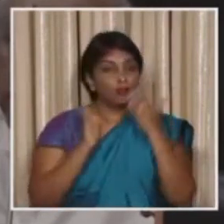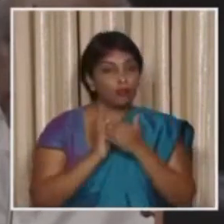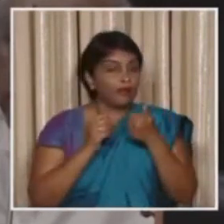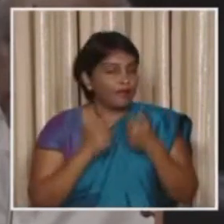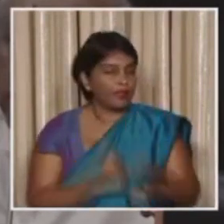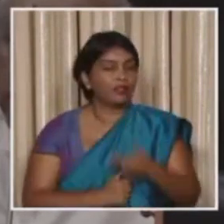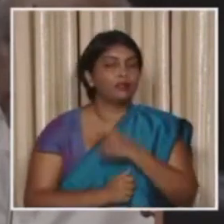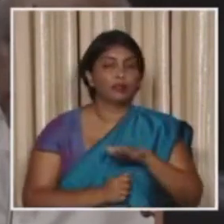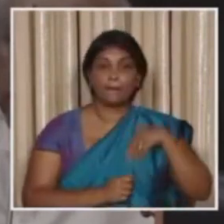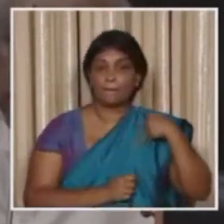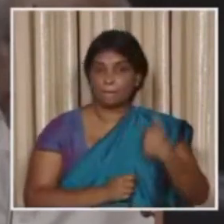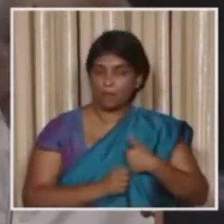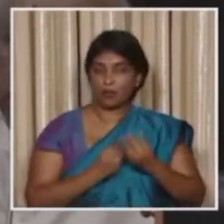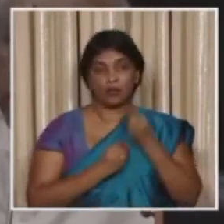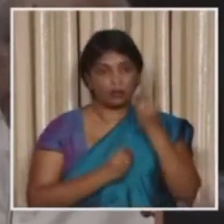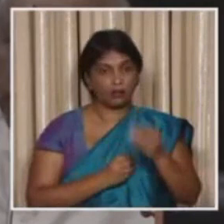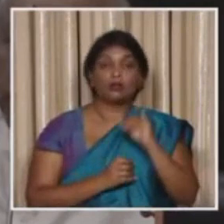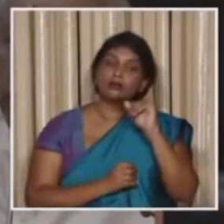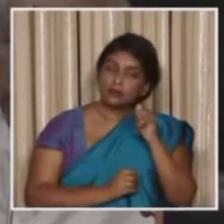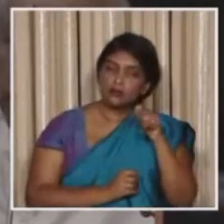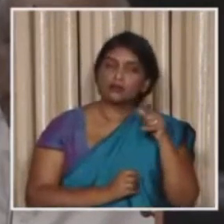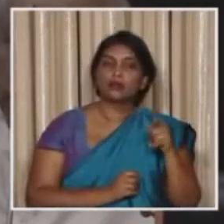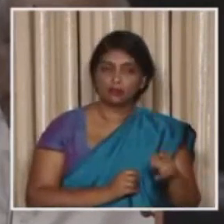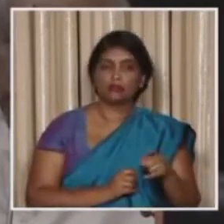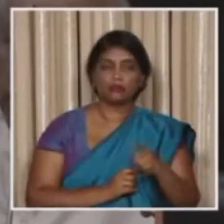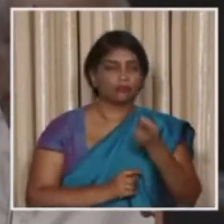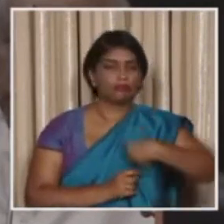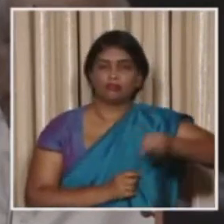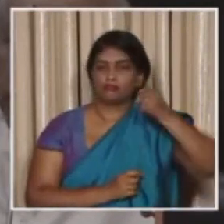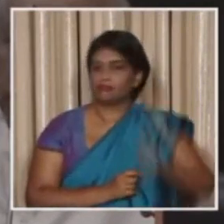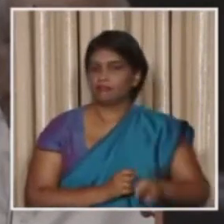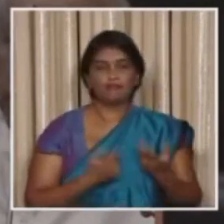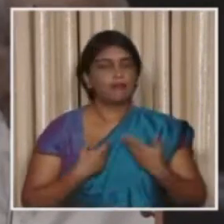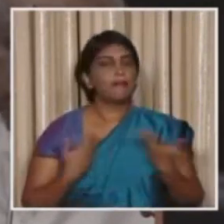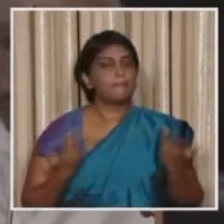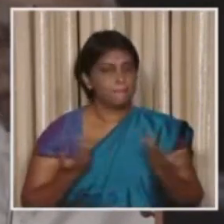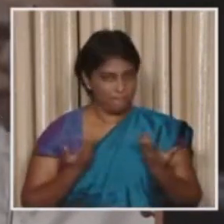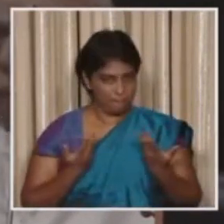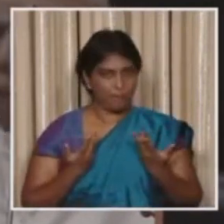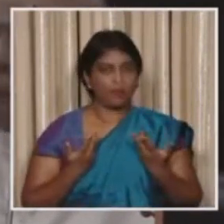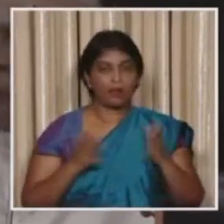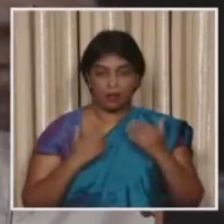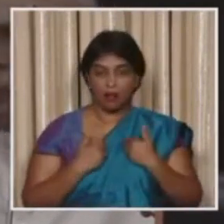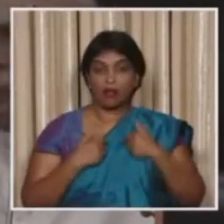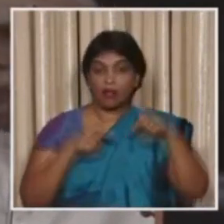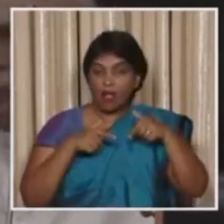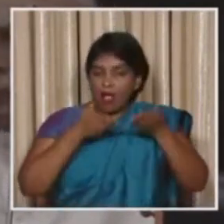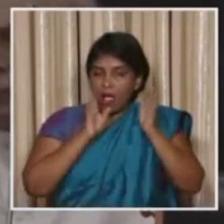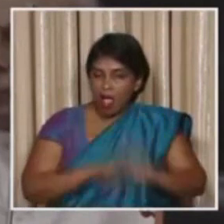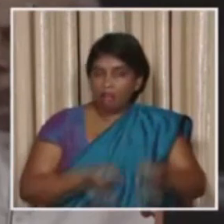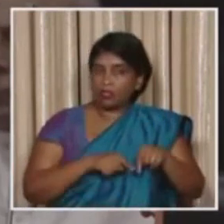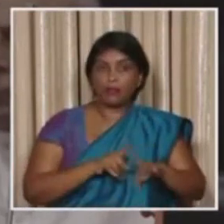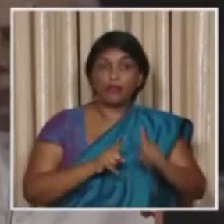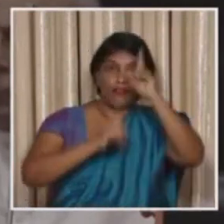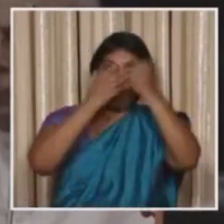සඳහා මූලිකත්වය ලබා දුන්නොත් සමහර විට හිසු දෙකගත්වයකට එළඹෙන්න අපට අපහසු වෙයි. අපි අගින් පටන් ගන්නේ නැතුව